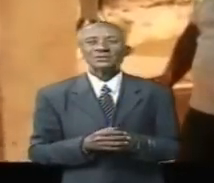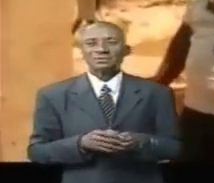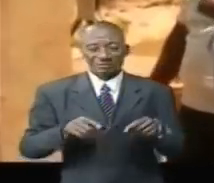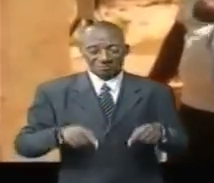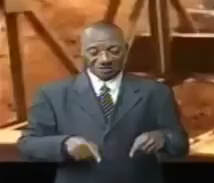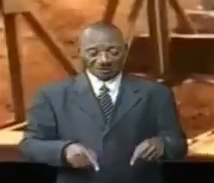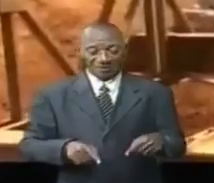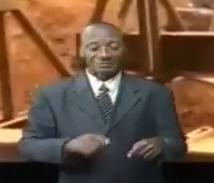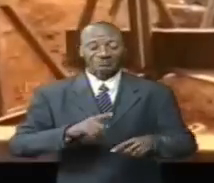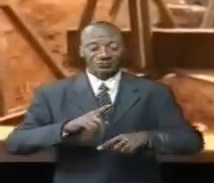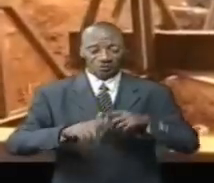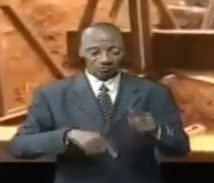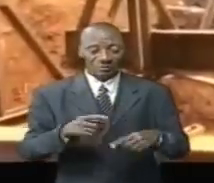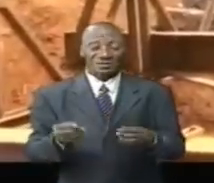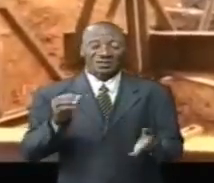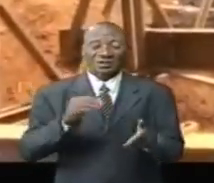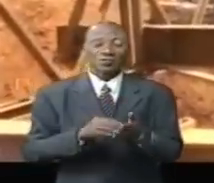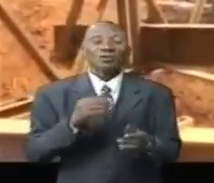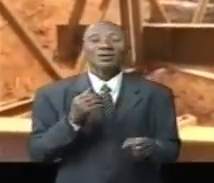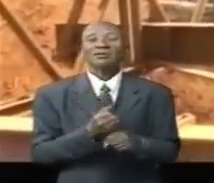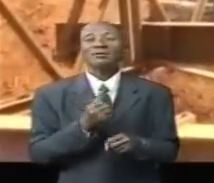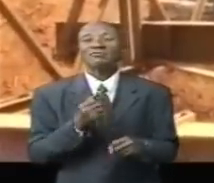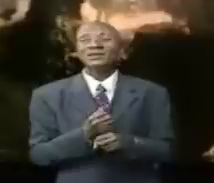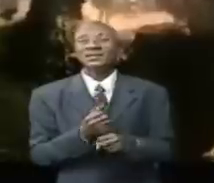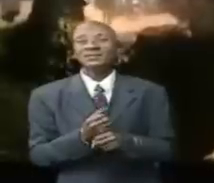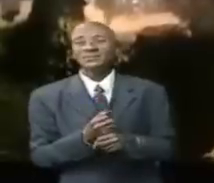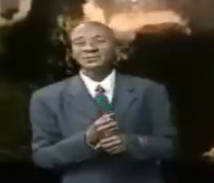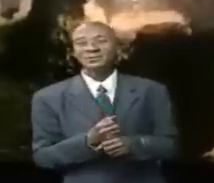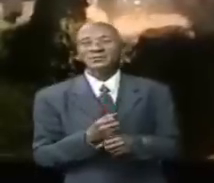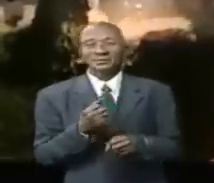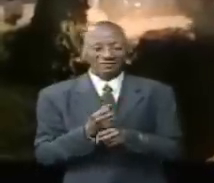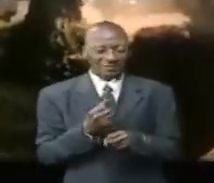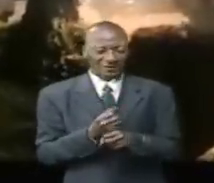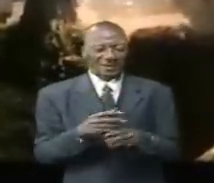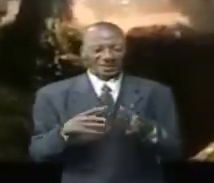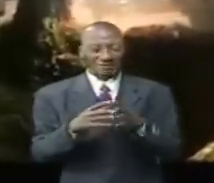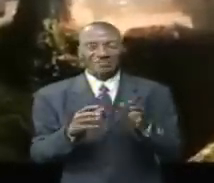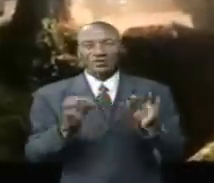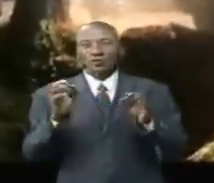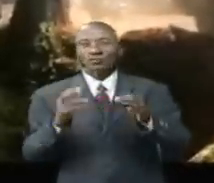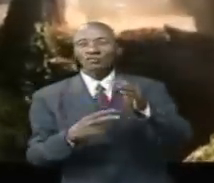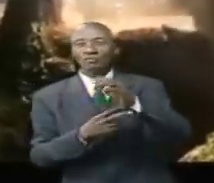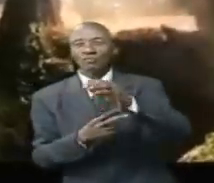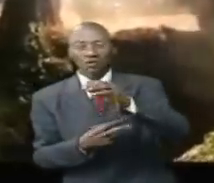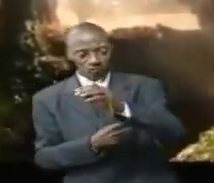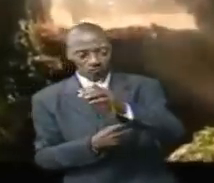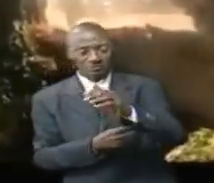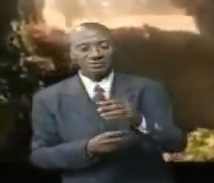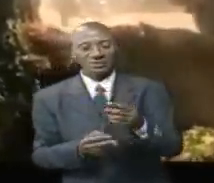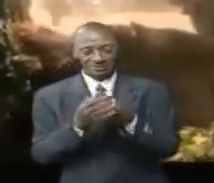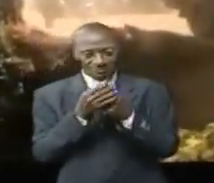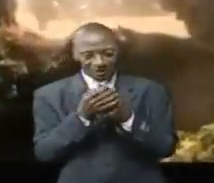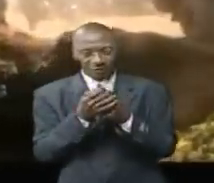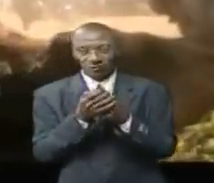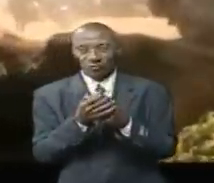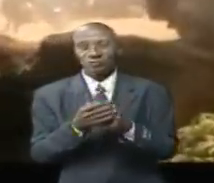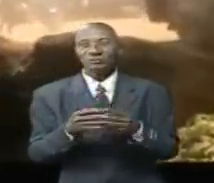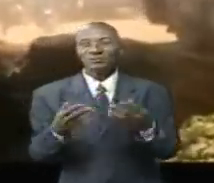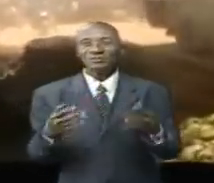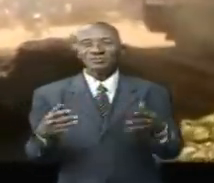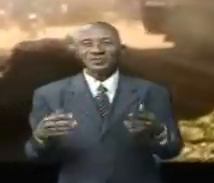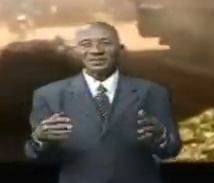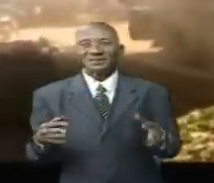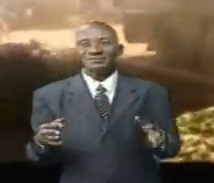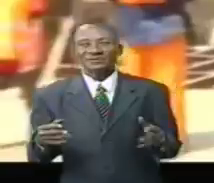pour servir de déviation en amont du pont Tianda, groupement de Karungo, c'est en chefferie de Ngwechi, en territoire